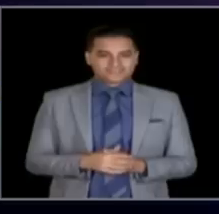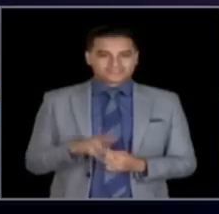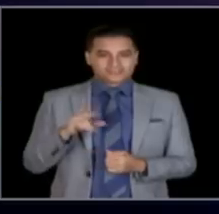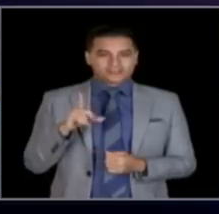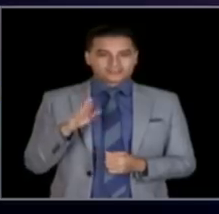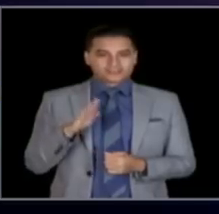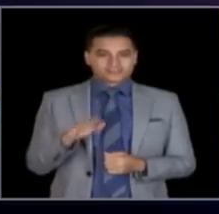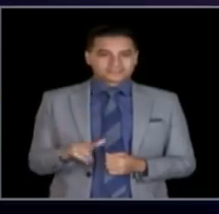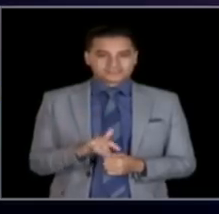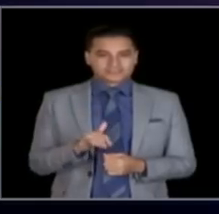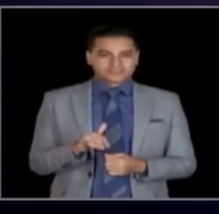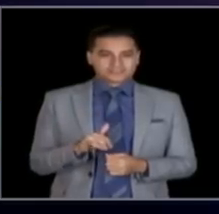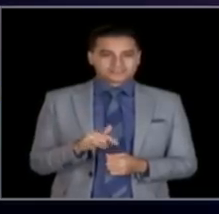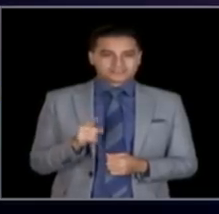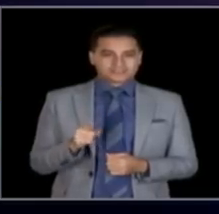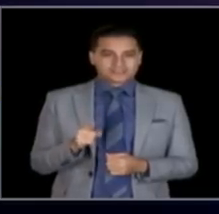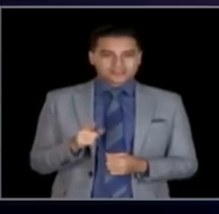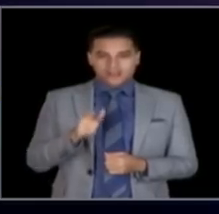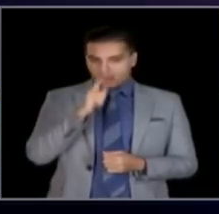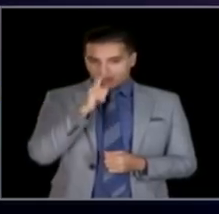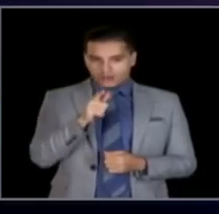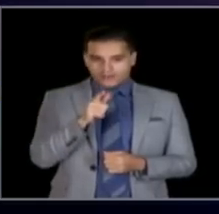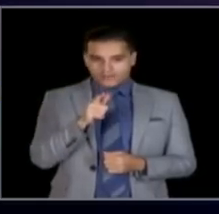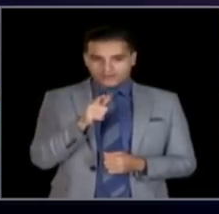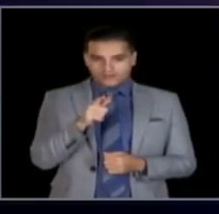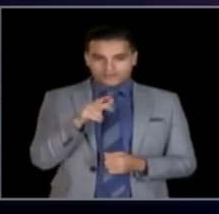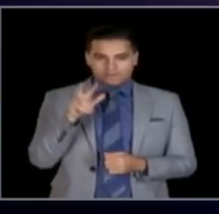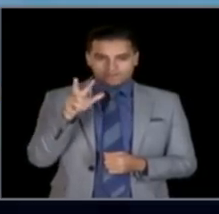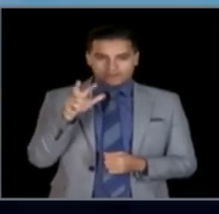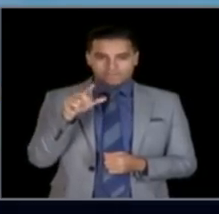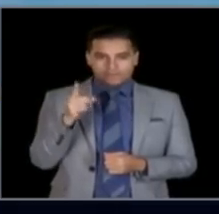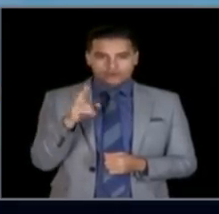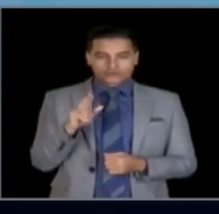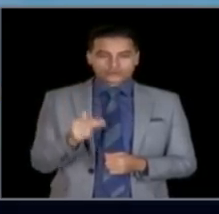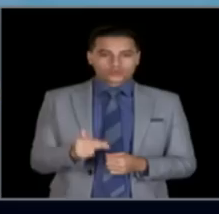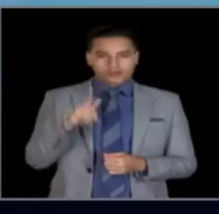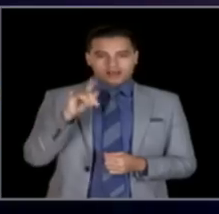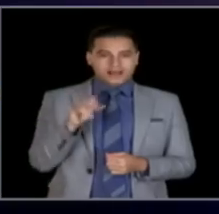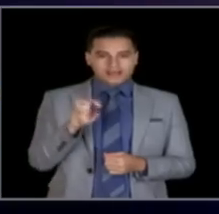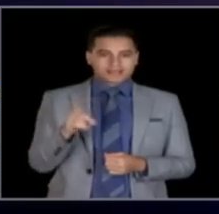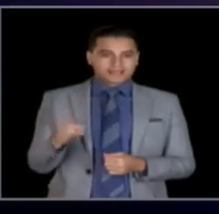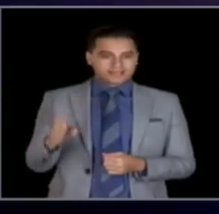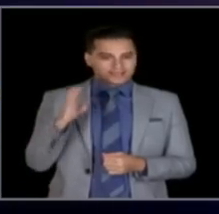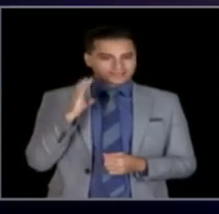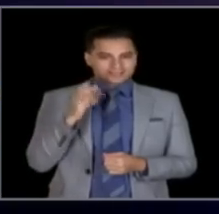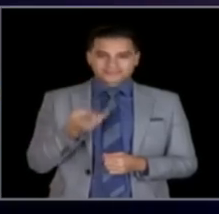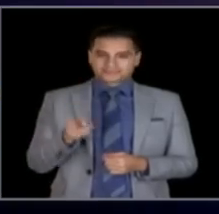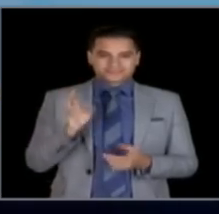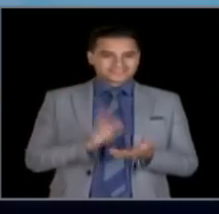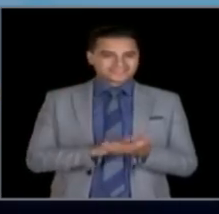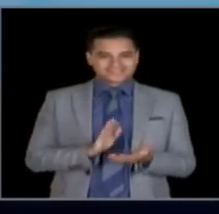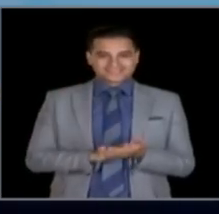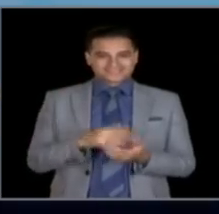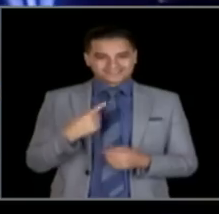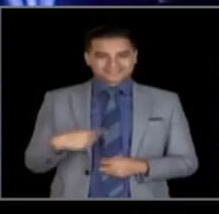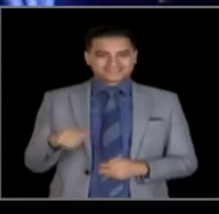الأطلسي. الأطلسي اللغة البرتغالية. الأطلسي يا محظوظة لأنا